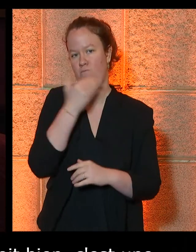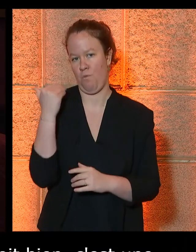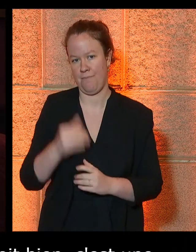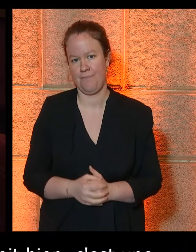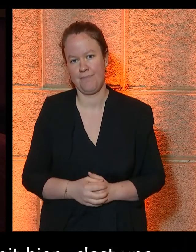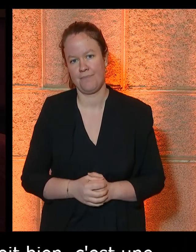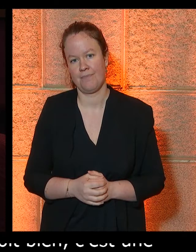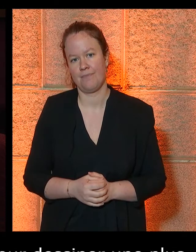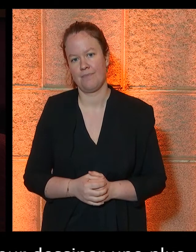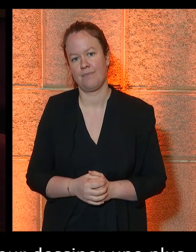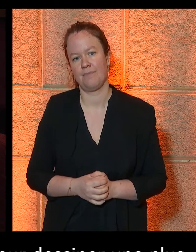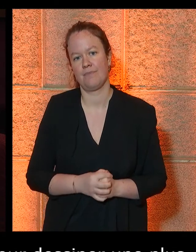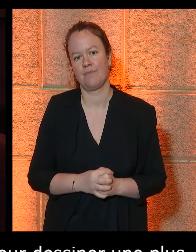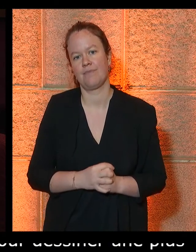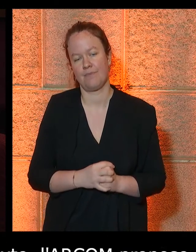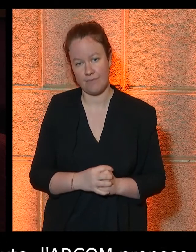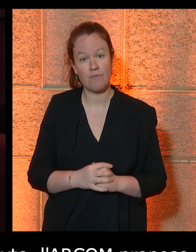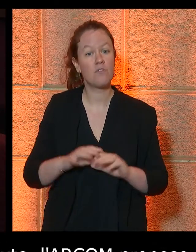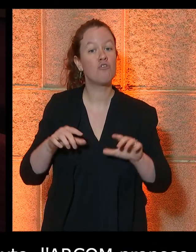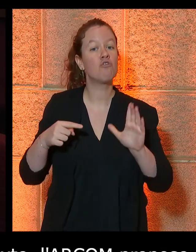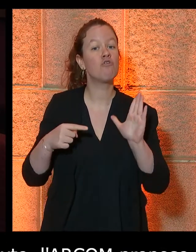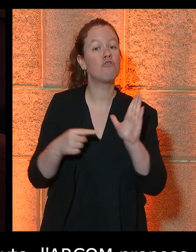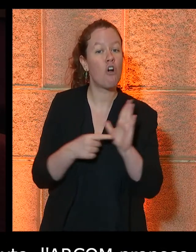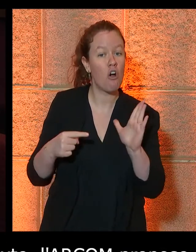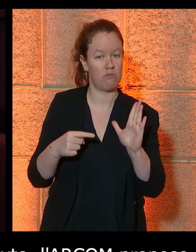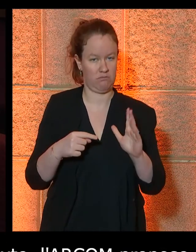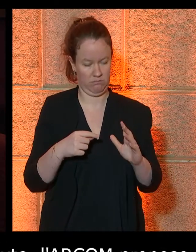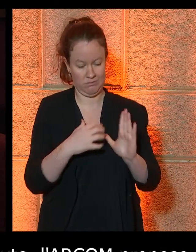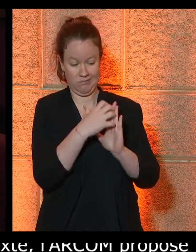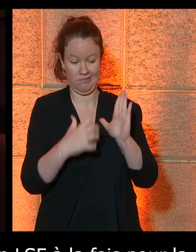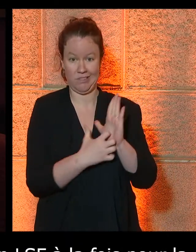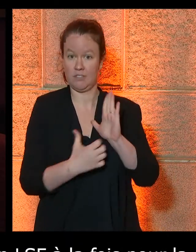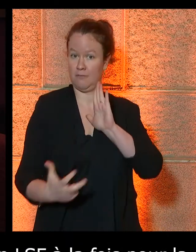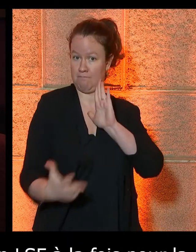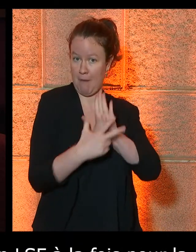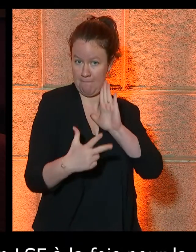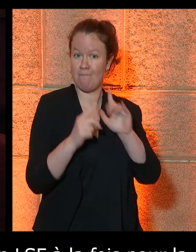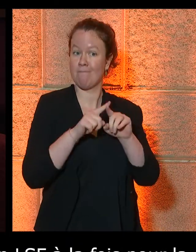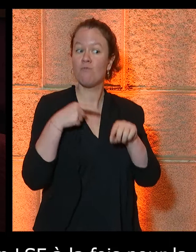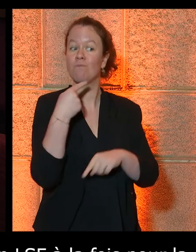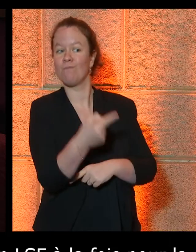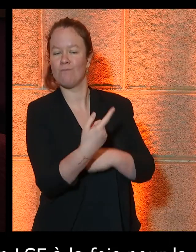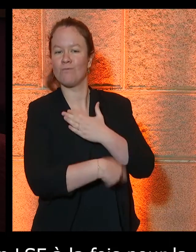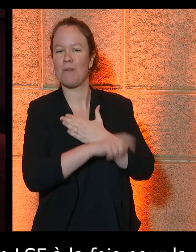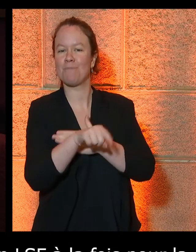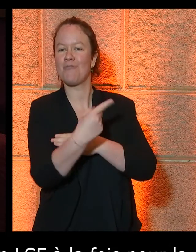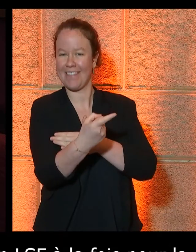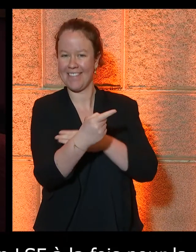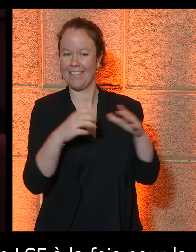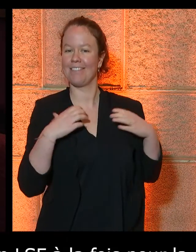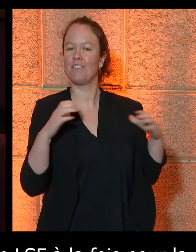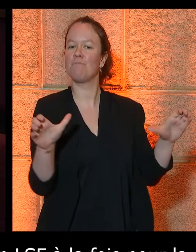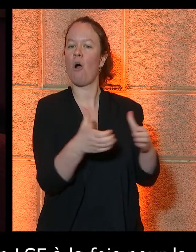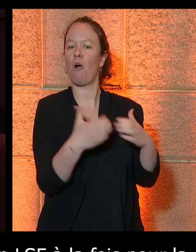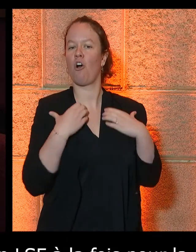Au niveau du calendrier, le texte sera approuvé formellement la semaine prochaine par le collège de l'ARCOM et il sera